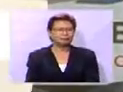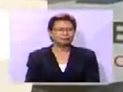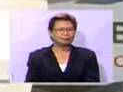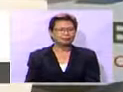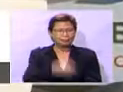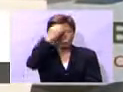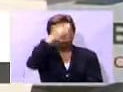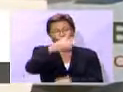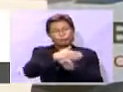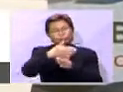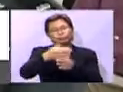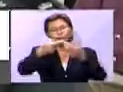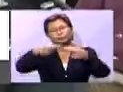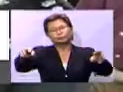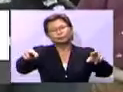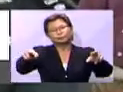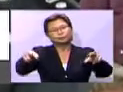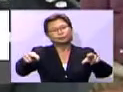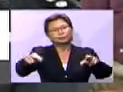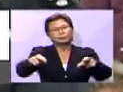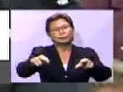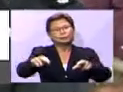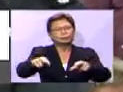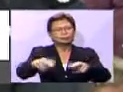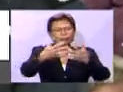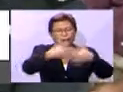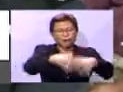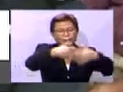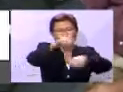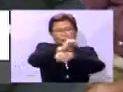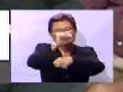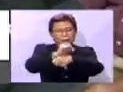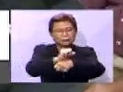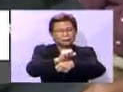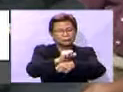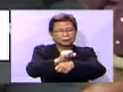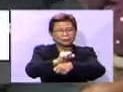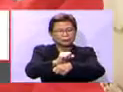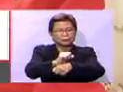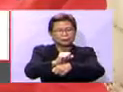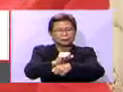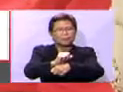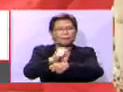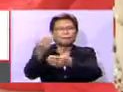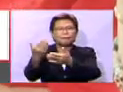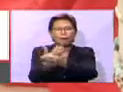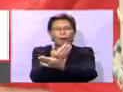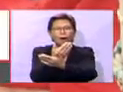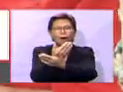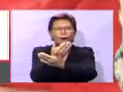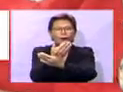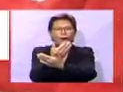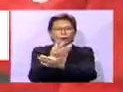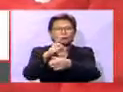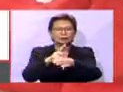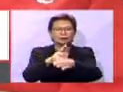Beliau memaklumkannya selepas menyempurnakan majlis serah bilik mesin-mesin kerja track kepada Fajar Baru Builder Group Berhad, Fajar Baru